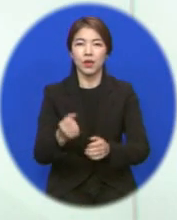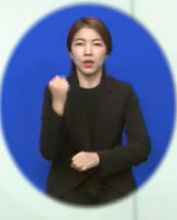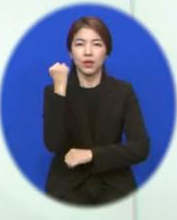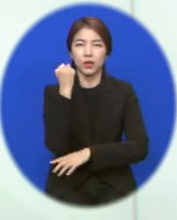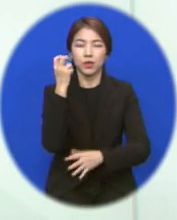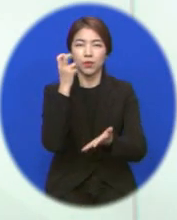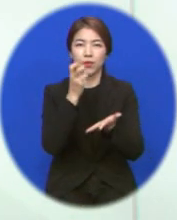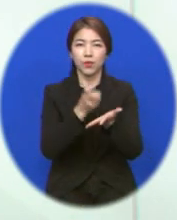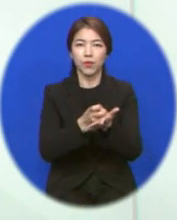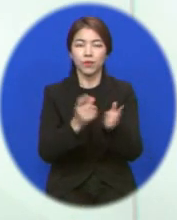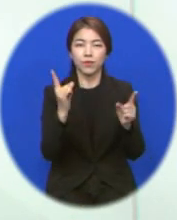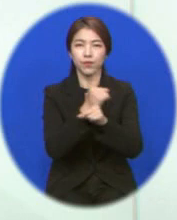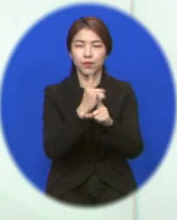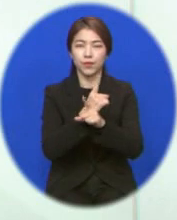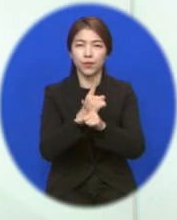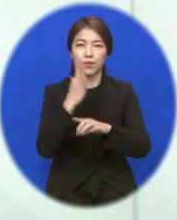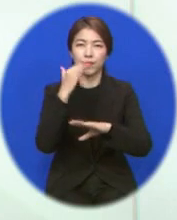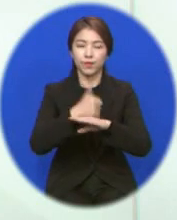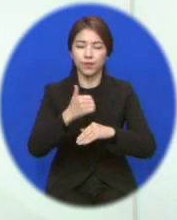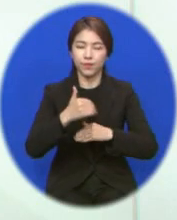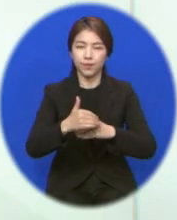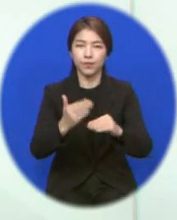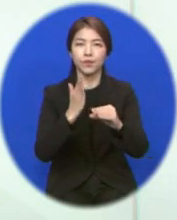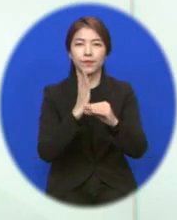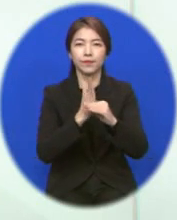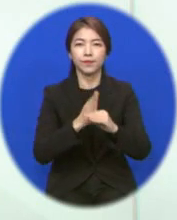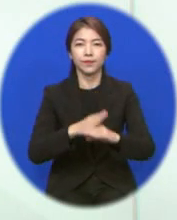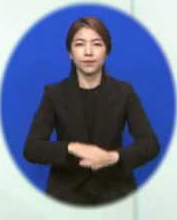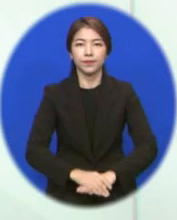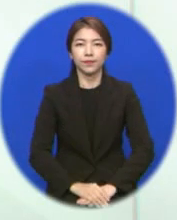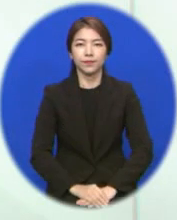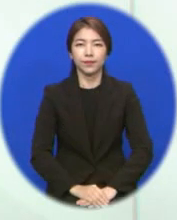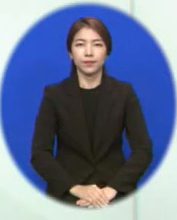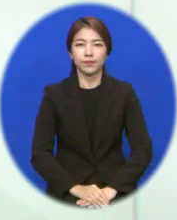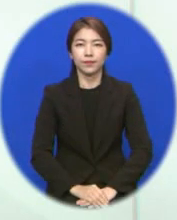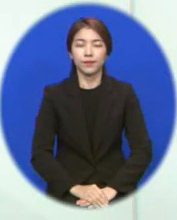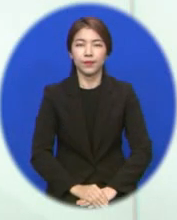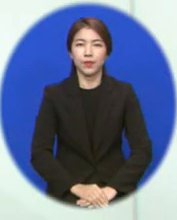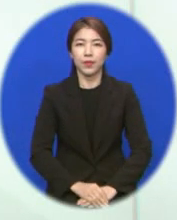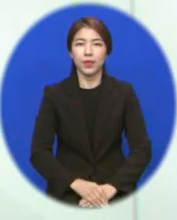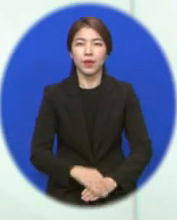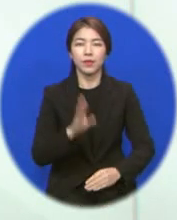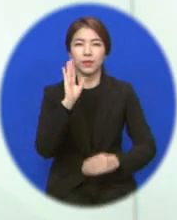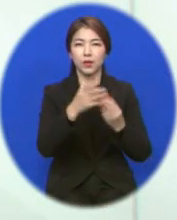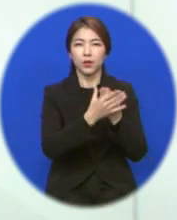영구적인권력확보를위한헌법개정이라는마지막단계로나아가고있습니다.